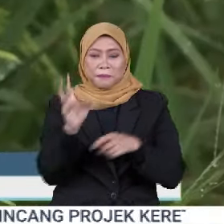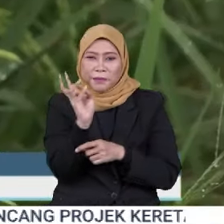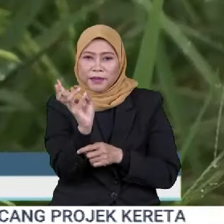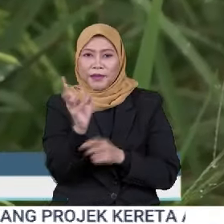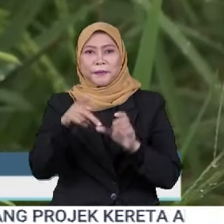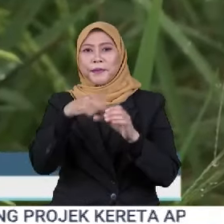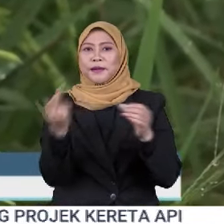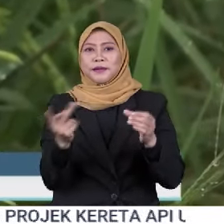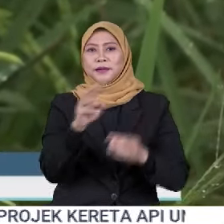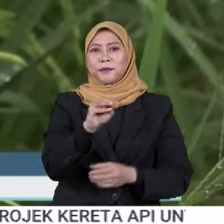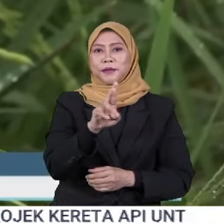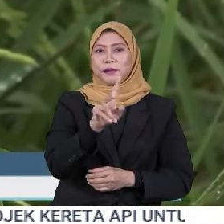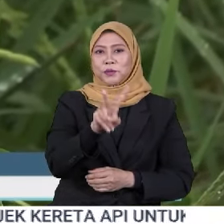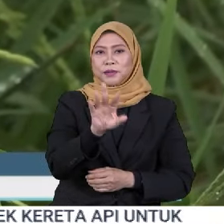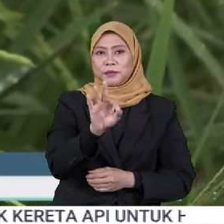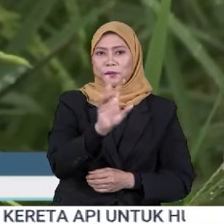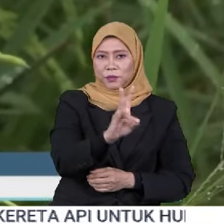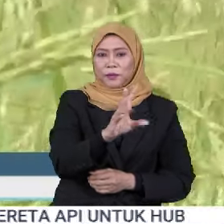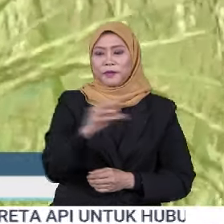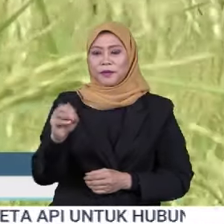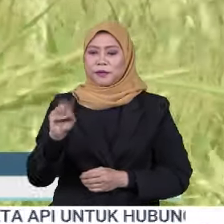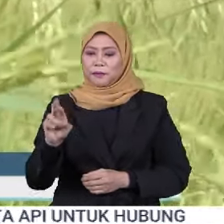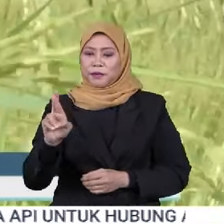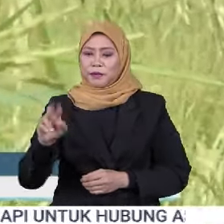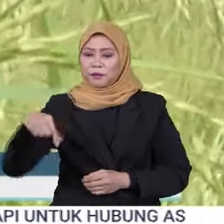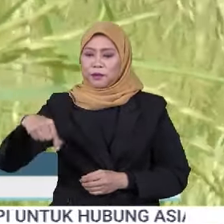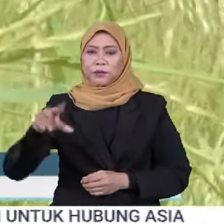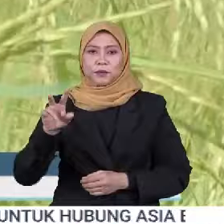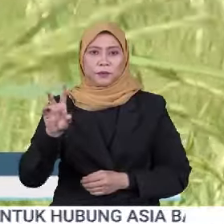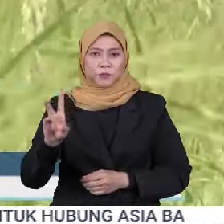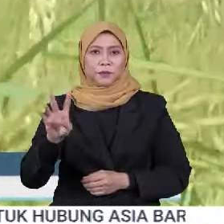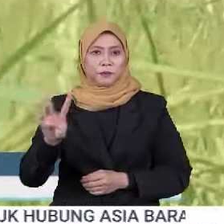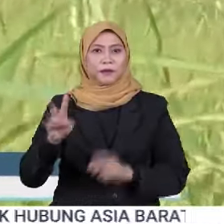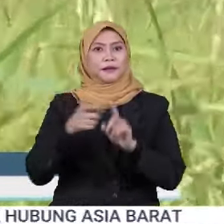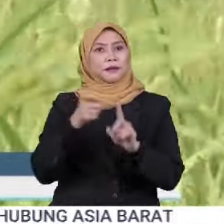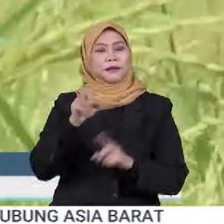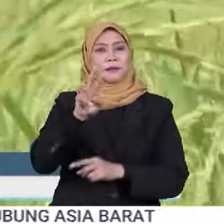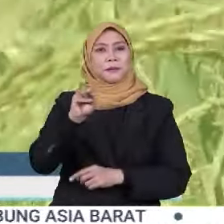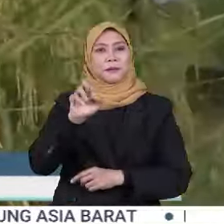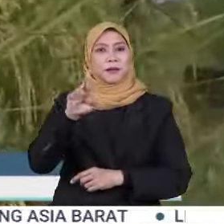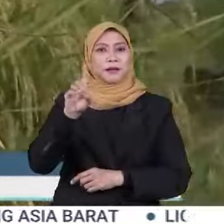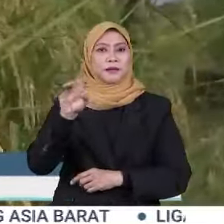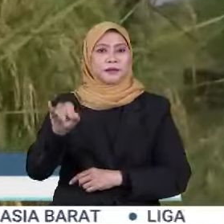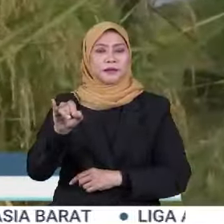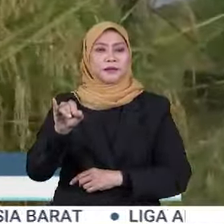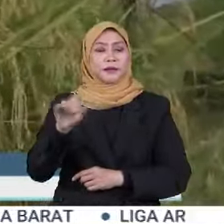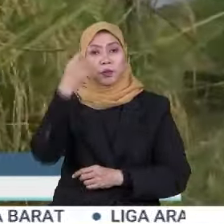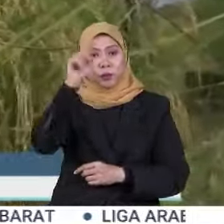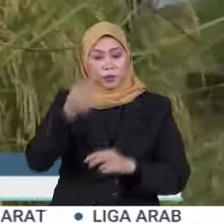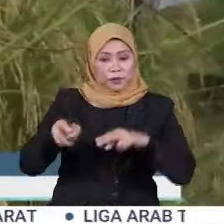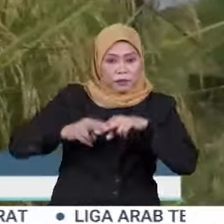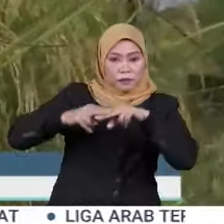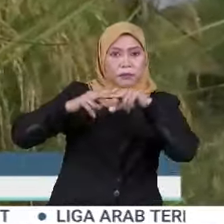yaitu mr297 dan mrq 74 dari Mardi di Aida untuk meningkatkan